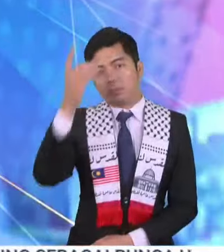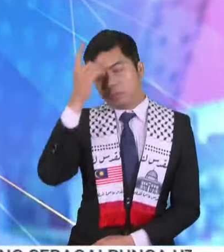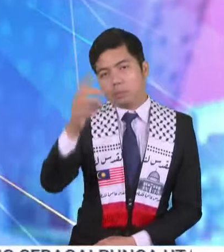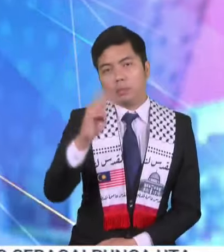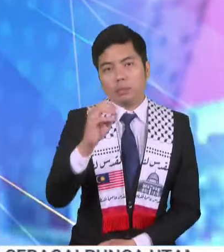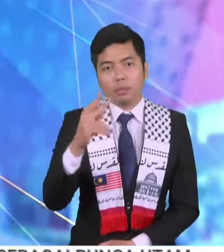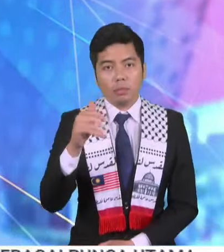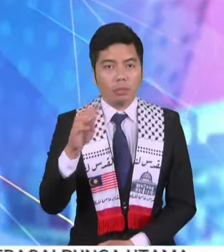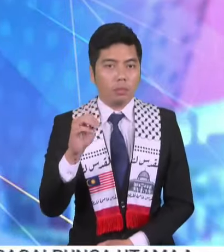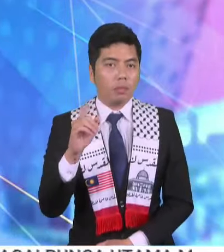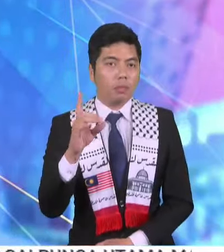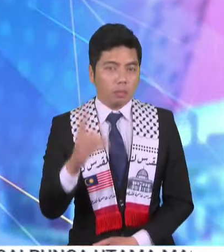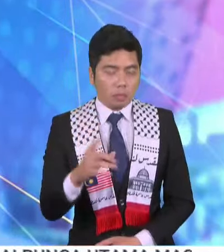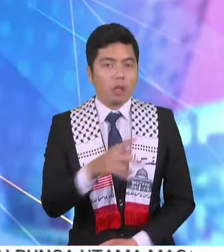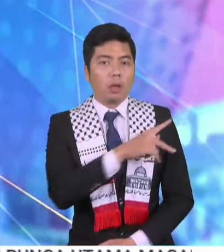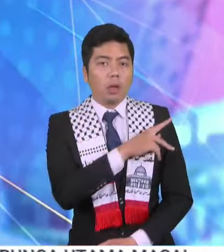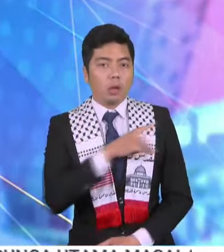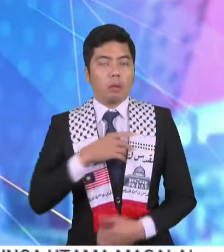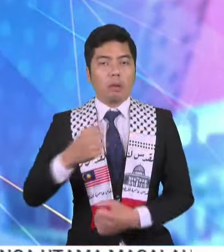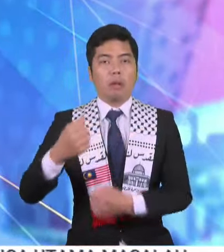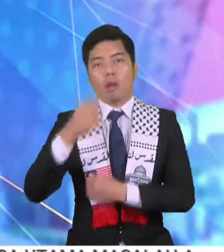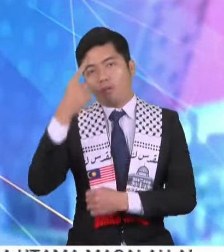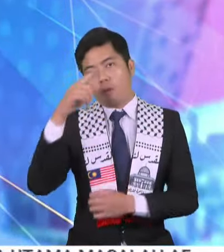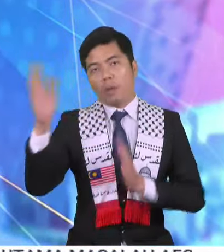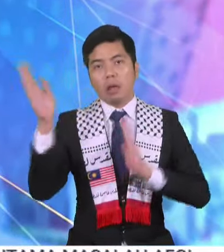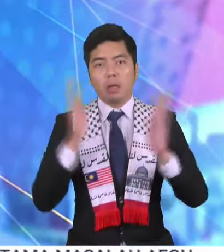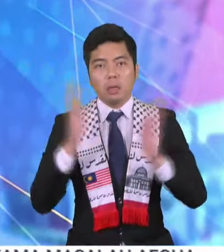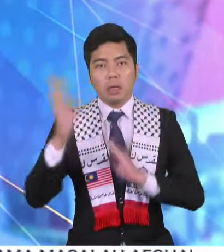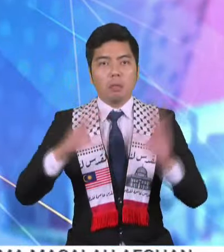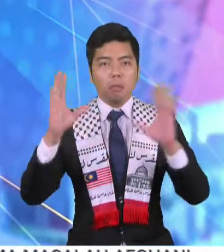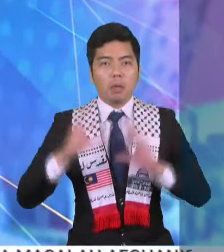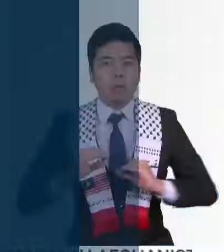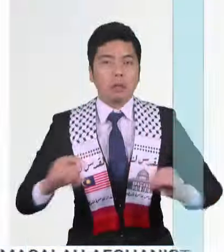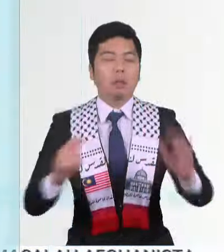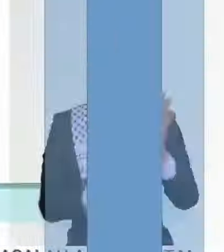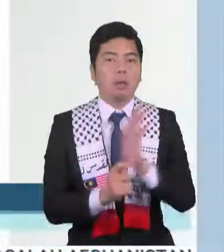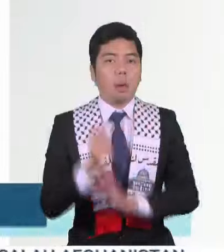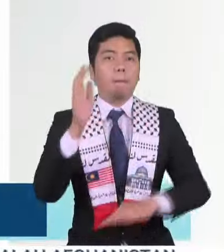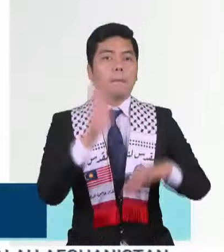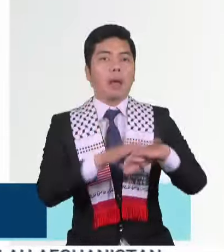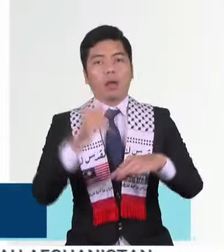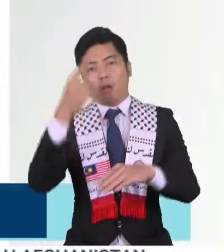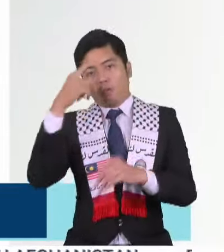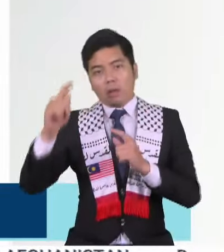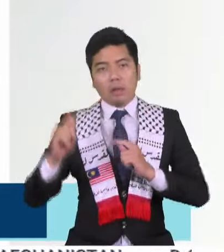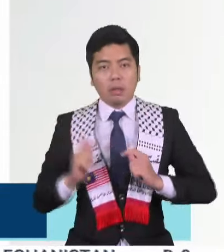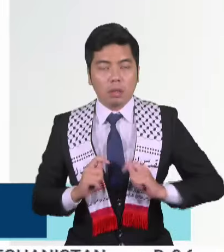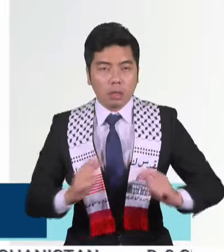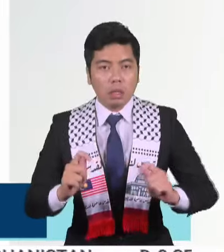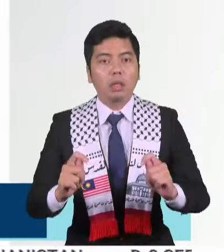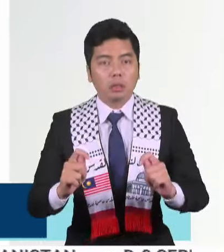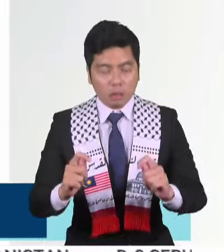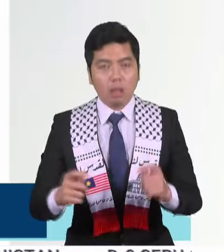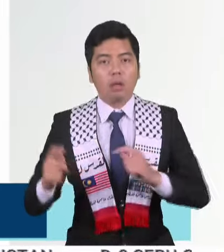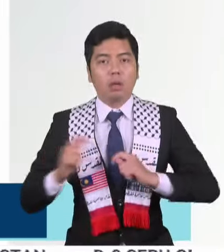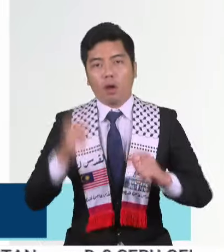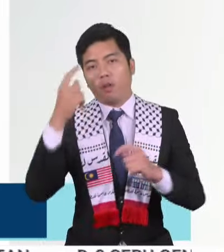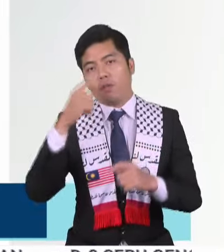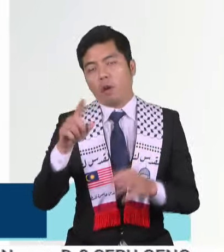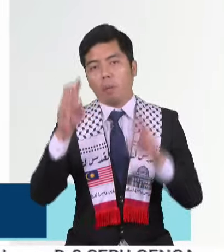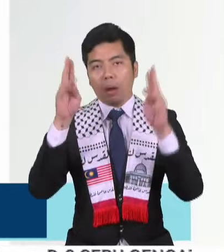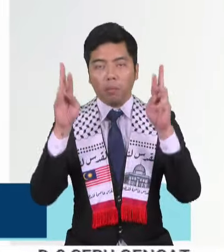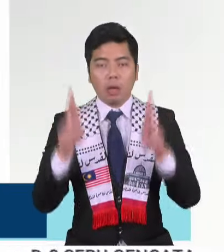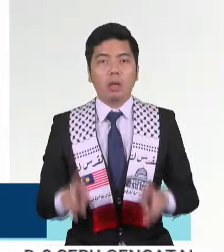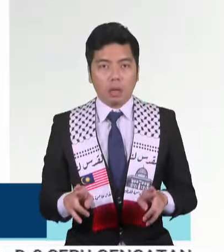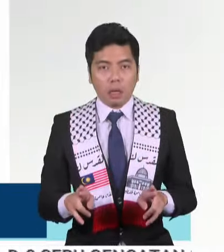Dato' Seri Muhammad Hassan bakal mengetuai delegasi Malaysia ke persidangan peringkat tinggi panggilan untuk bertindak respon